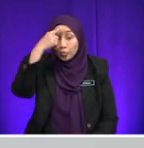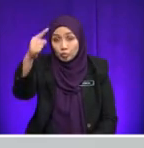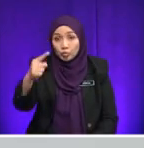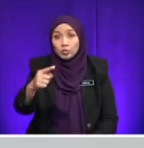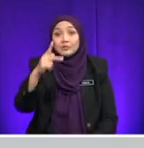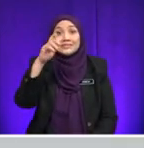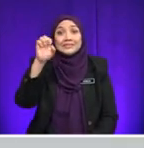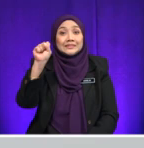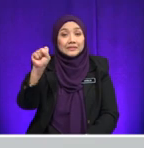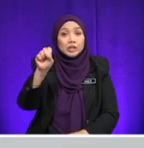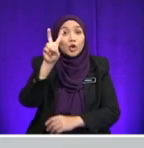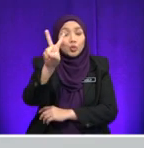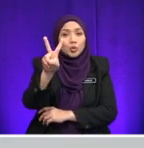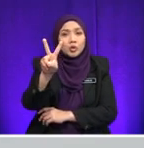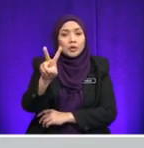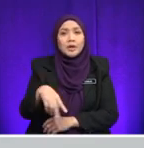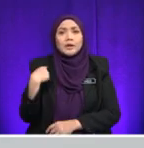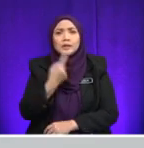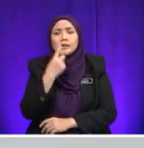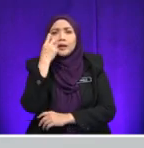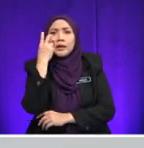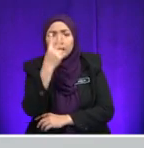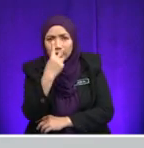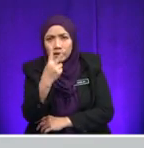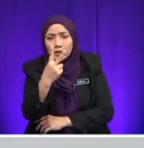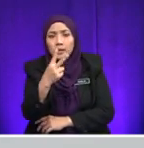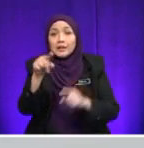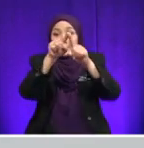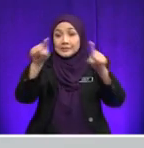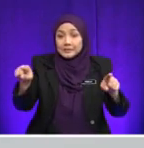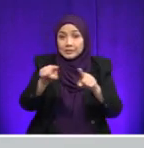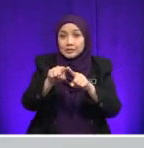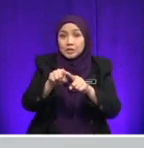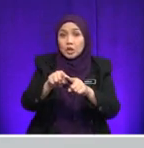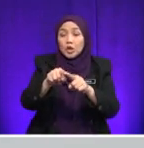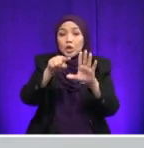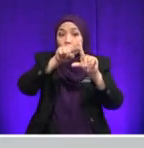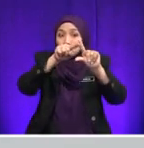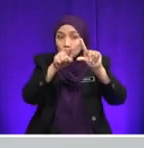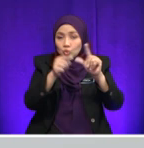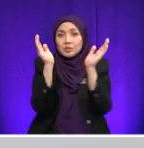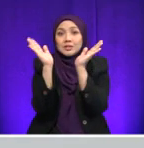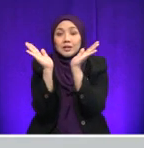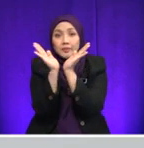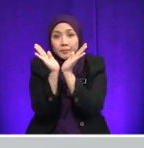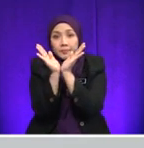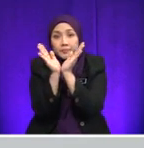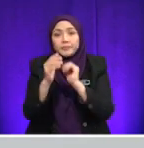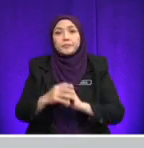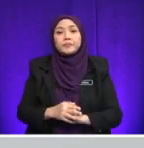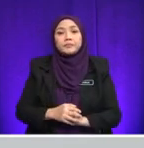di mana kita akan lihat segitiga bersudut cakaf dimana segitiga ini salah satu sudutnya